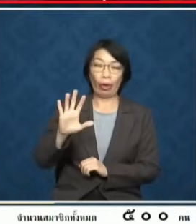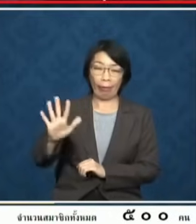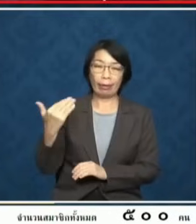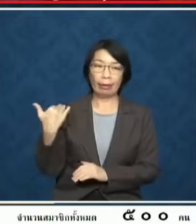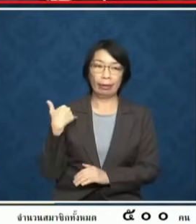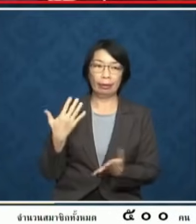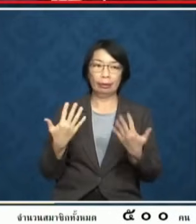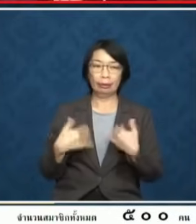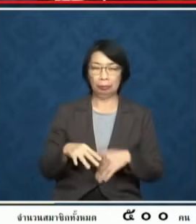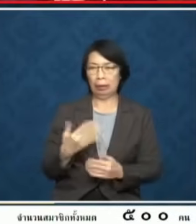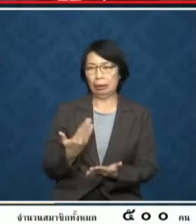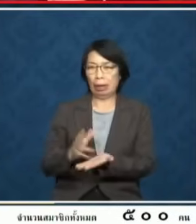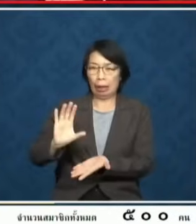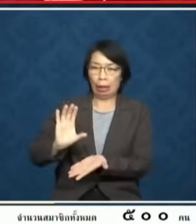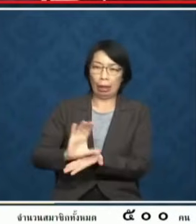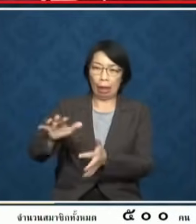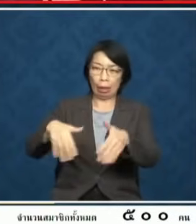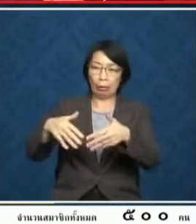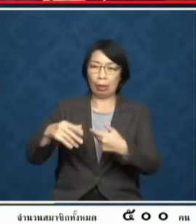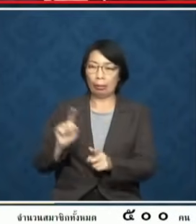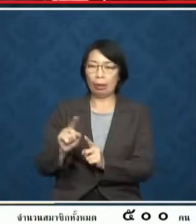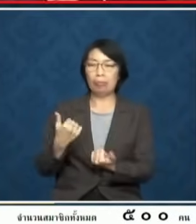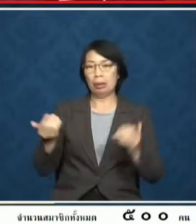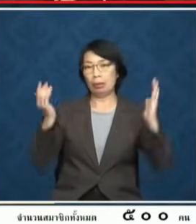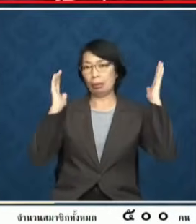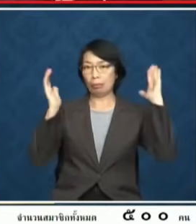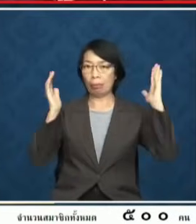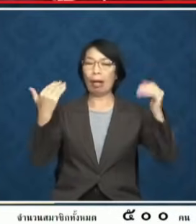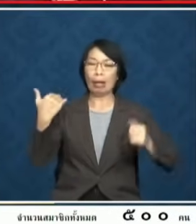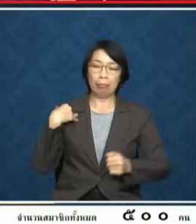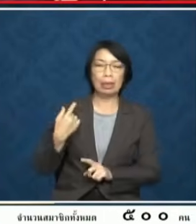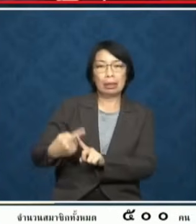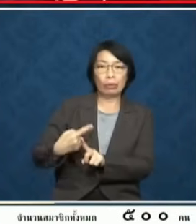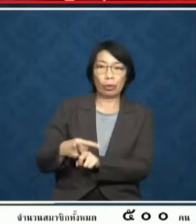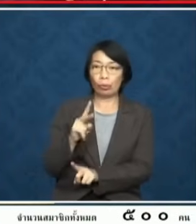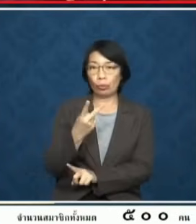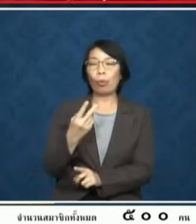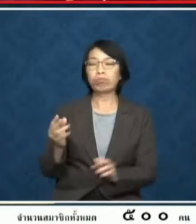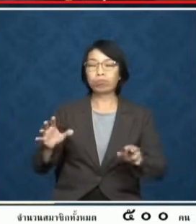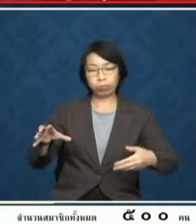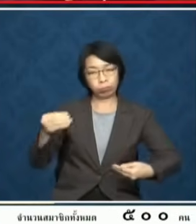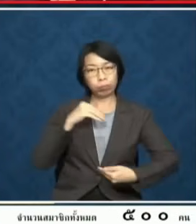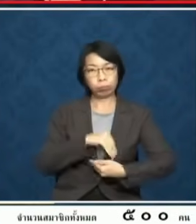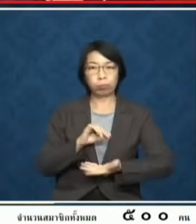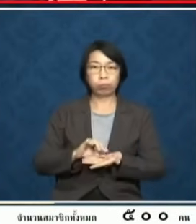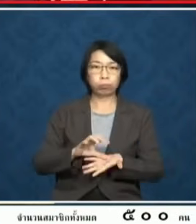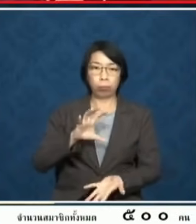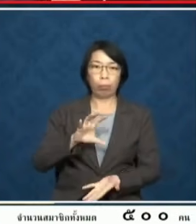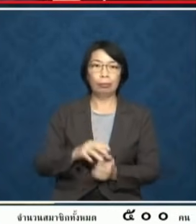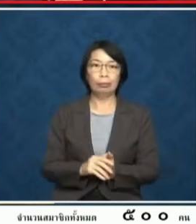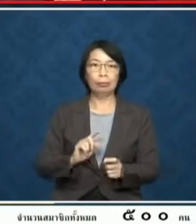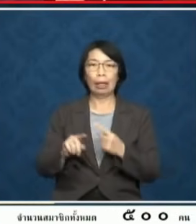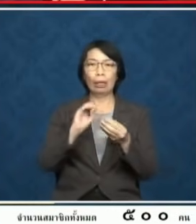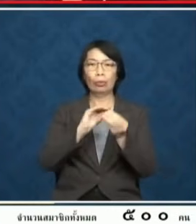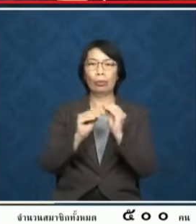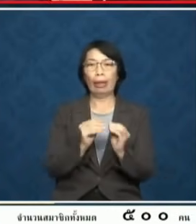ธุรกิจวิทยุส่วนใหญ่มาจากการขายโฆษณาและค่าเช่าคลื่นค่ะแต่ท่านประธานทราบหรือไม่คะไม่มีใครทราบ